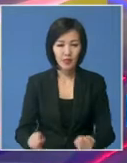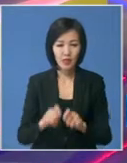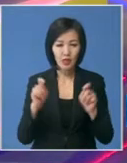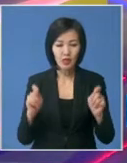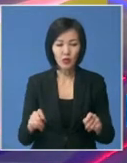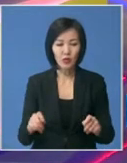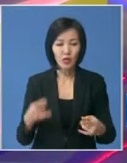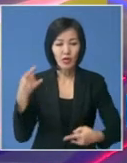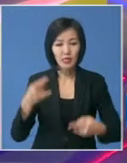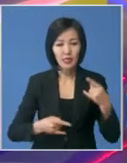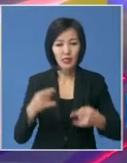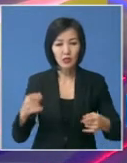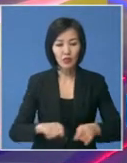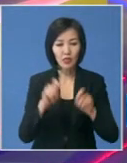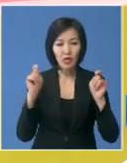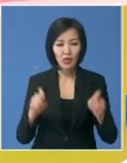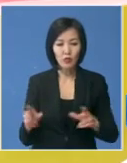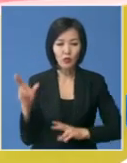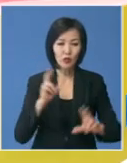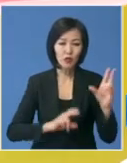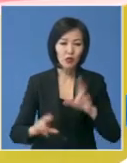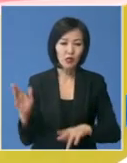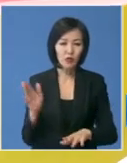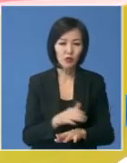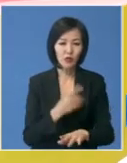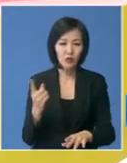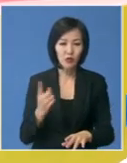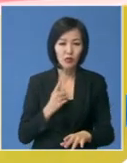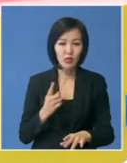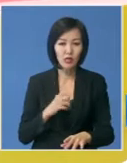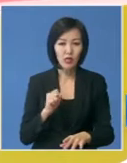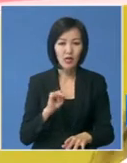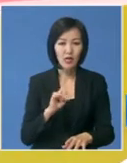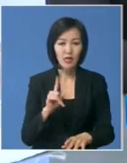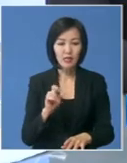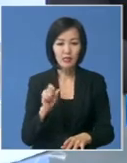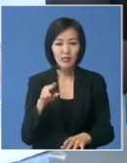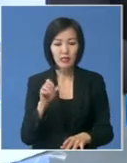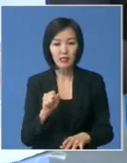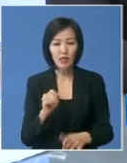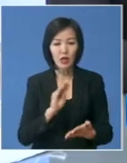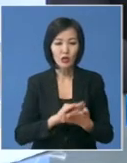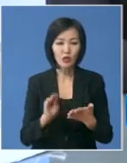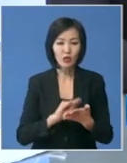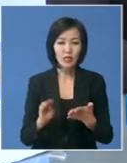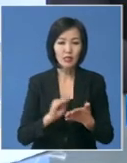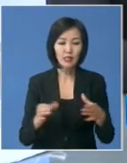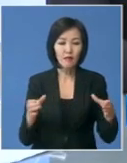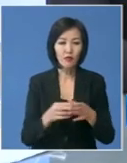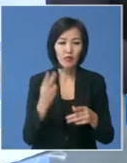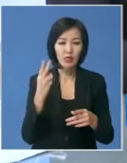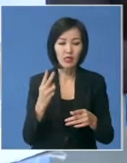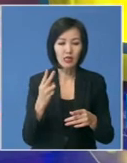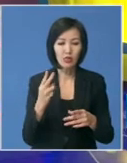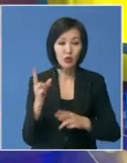Бұл телестудияның ашылуын әсіресе студенттер асыға күтті. Солардың бірі Айзада Оразалы. Журналистика факультетінің екінші курс